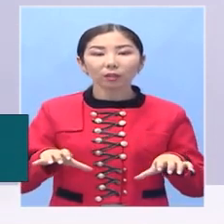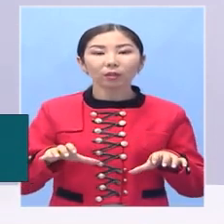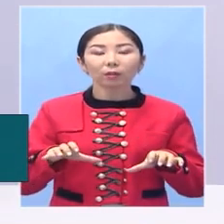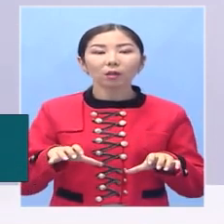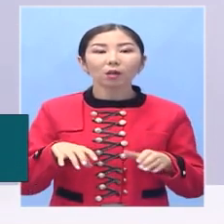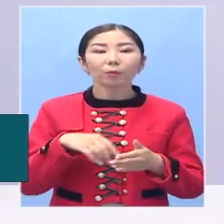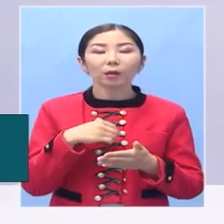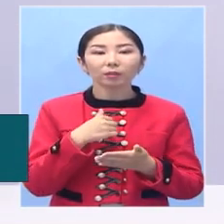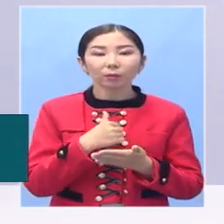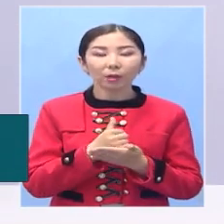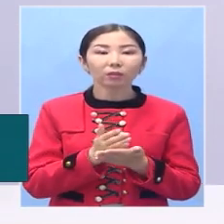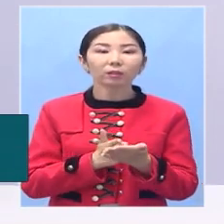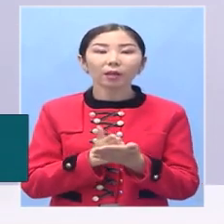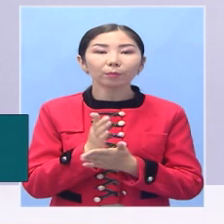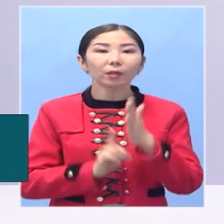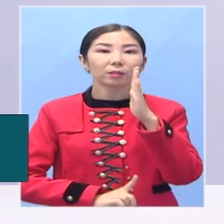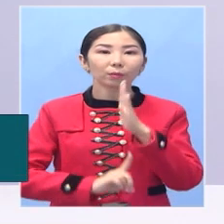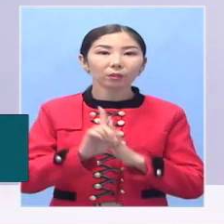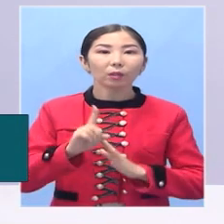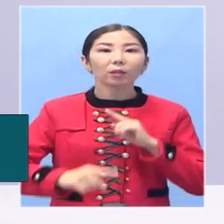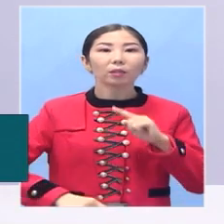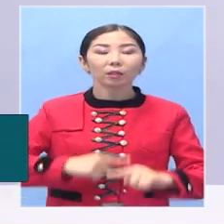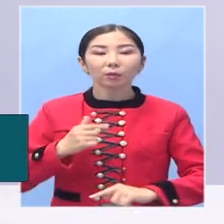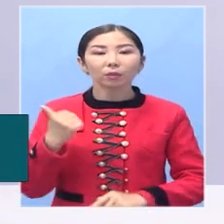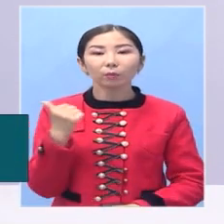бағыттарын бастағымыз келіп отыр. Ал келесі аптадан бастап.